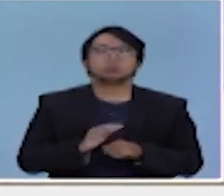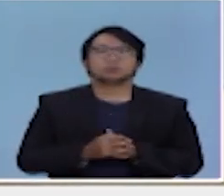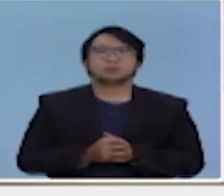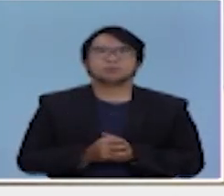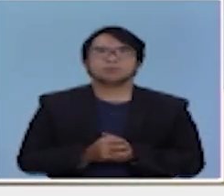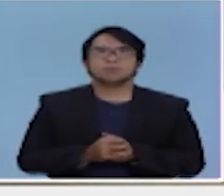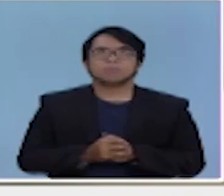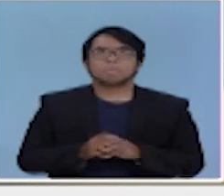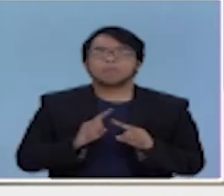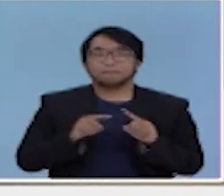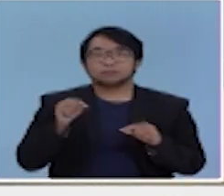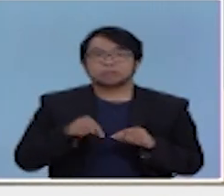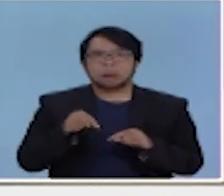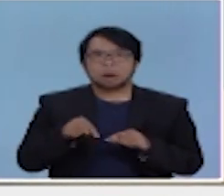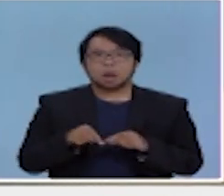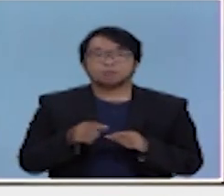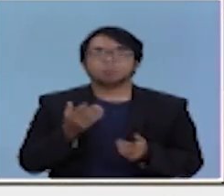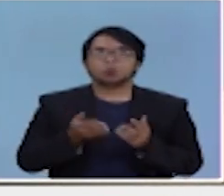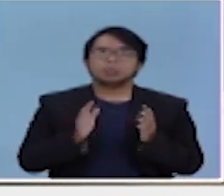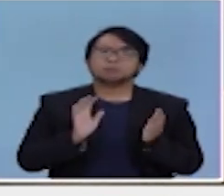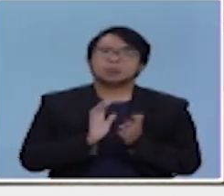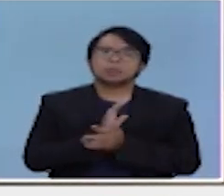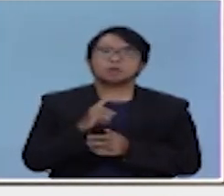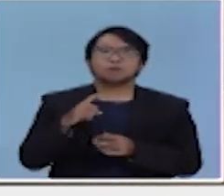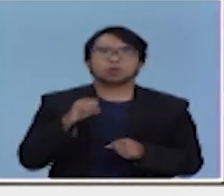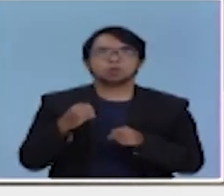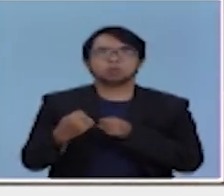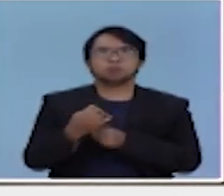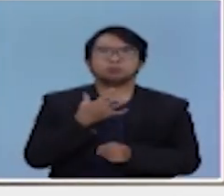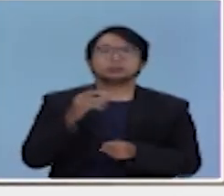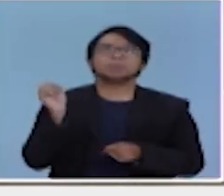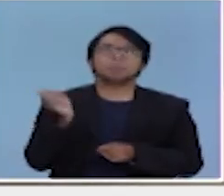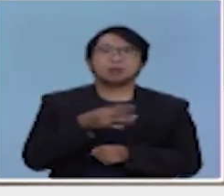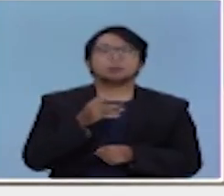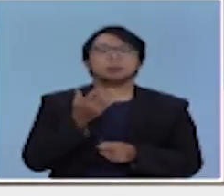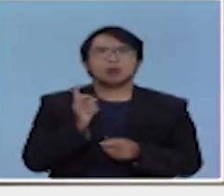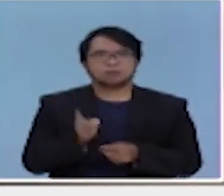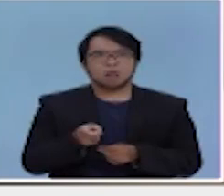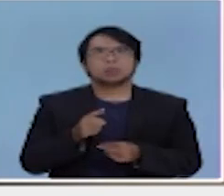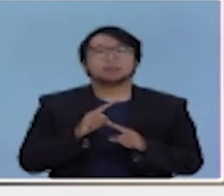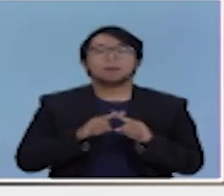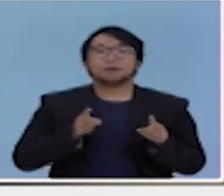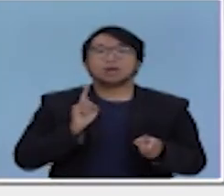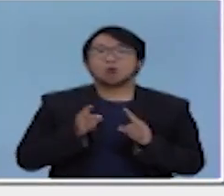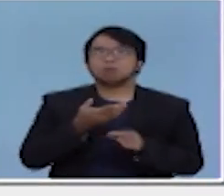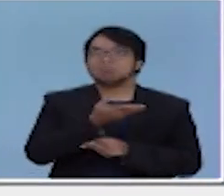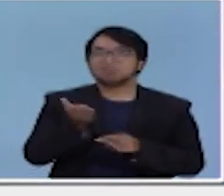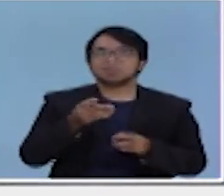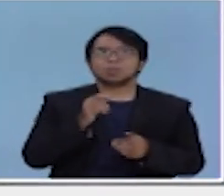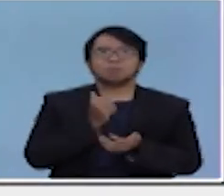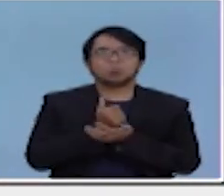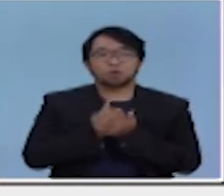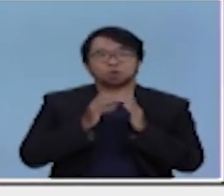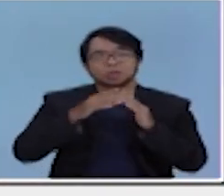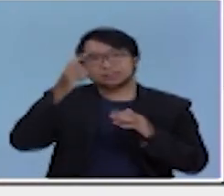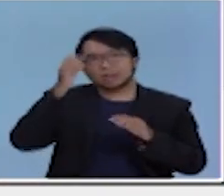lebih lebih banyak peluang mungkin untuk virus atau bakteri aja gitu tapi nilai Kalau misalkan mau mau bener Rumah Sakit bener pas waktunya kontrol